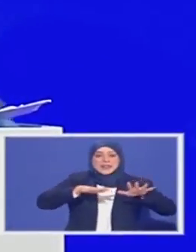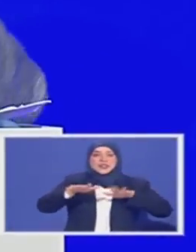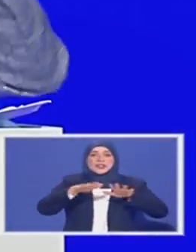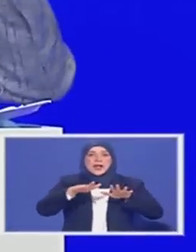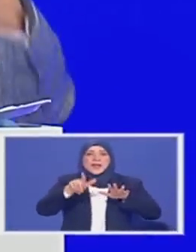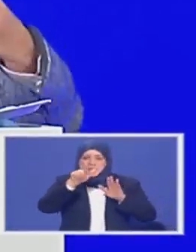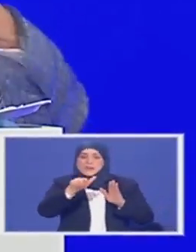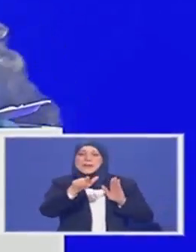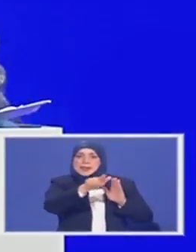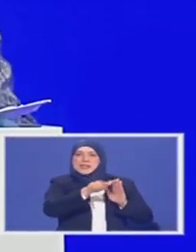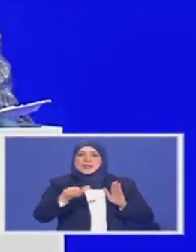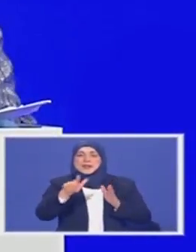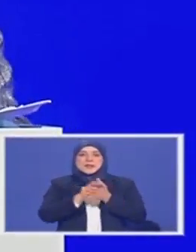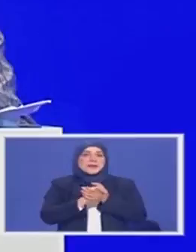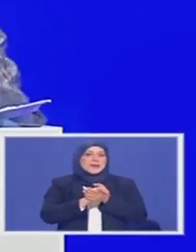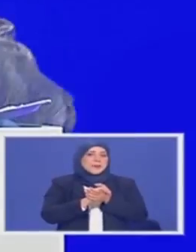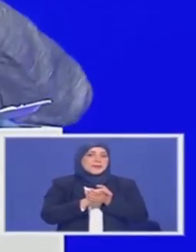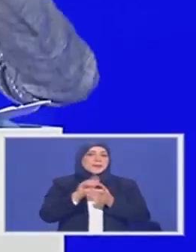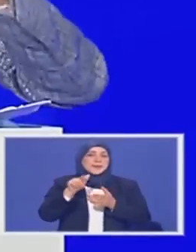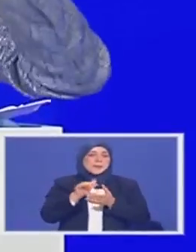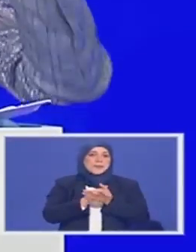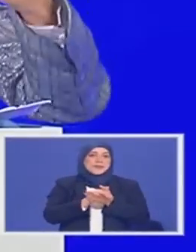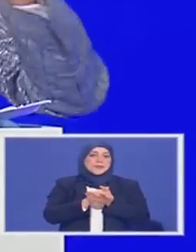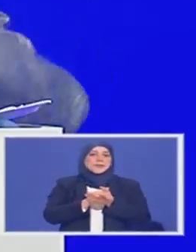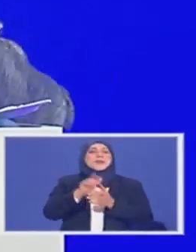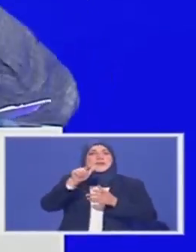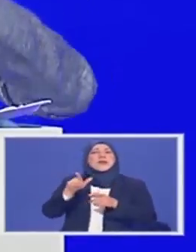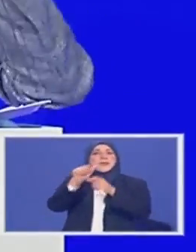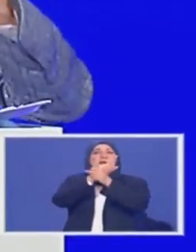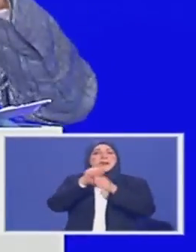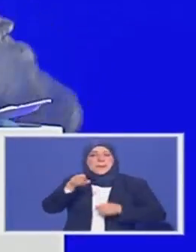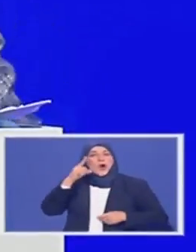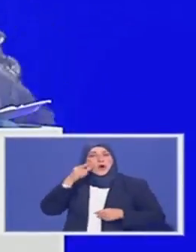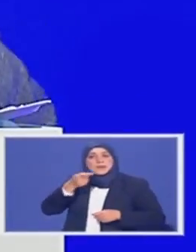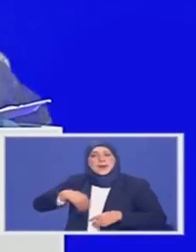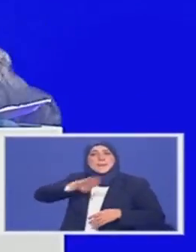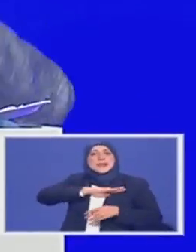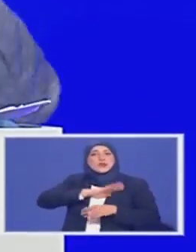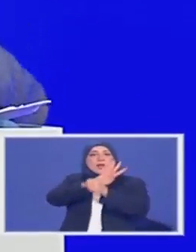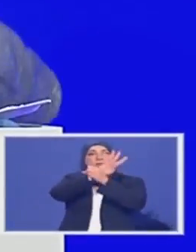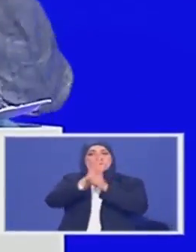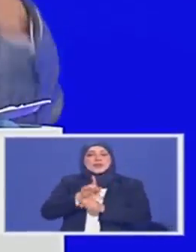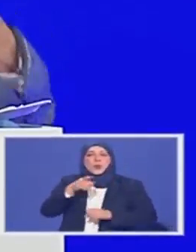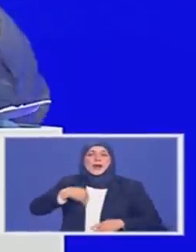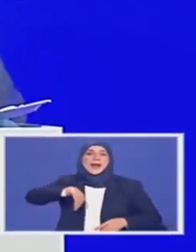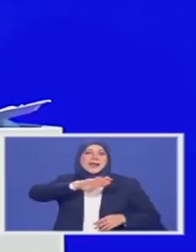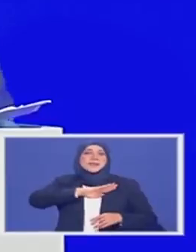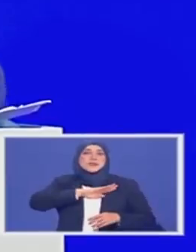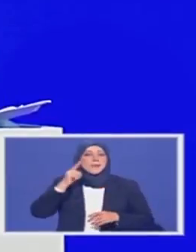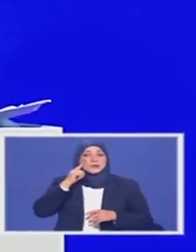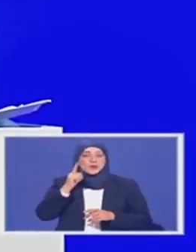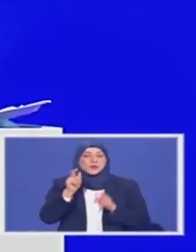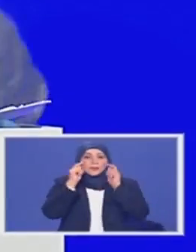هذه، استعمال معناها تعيين ريفيرون كوفيد، مسؤول كوفيد في المؤسسة، هو باش يشرف على